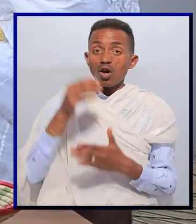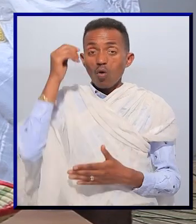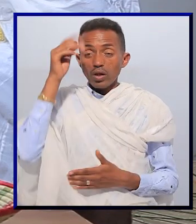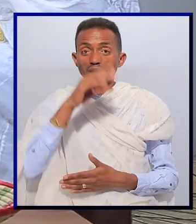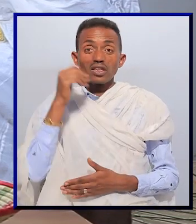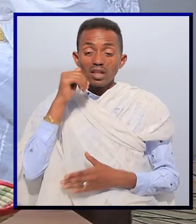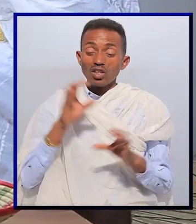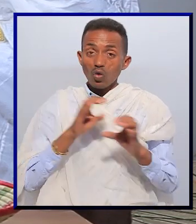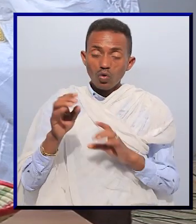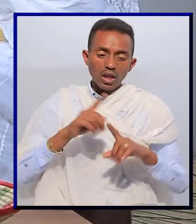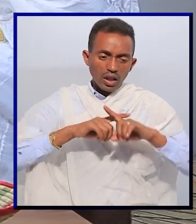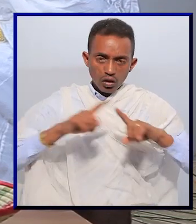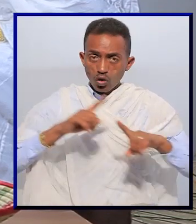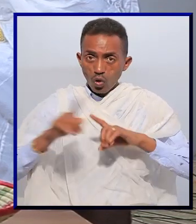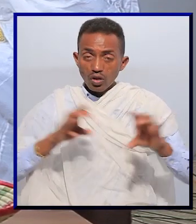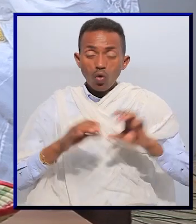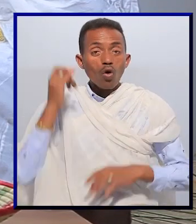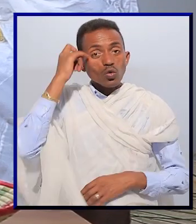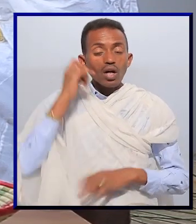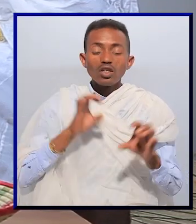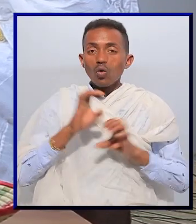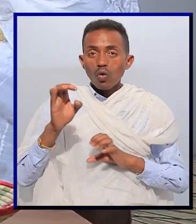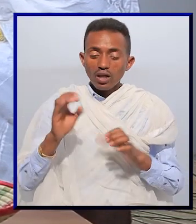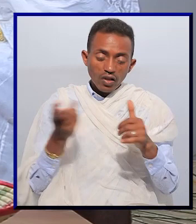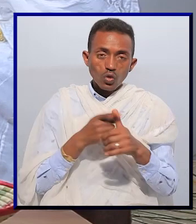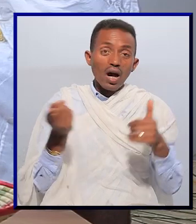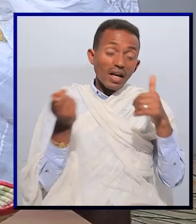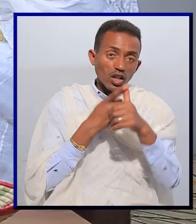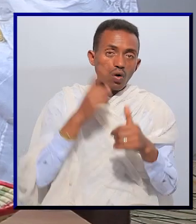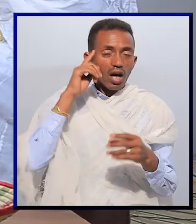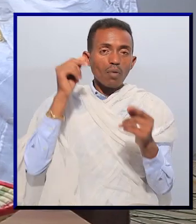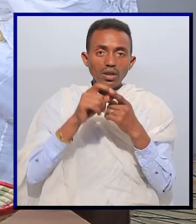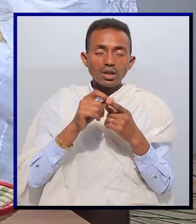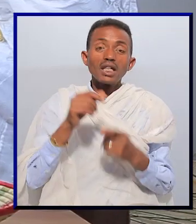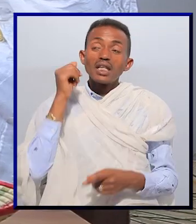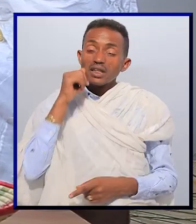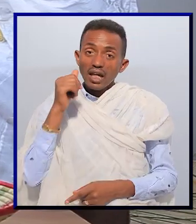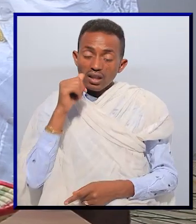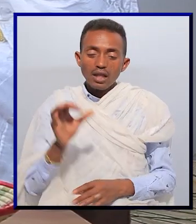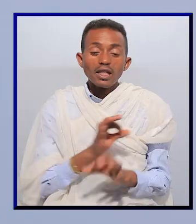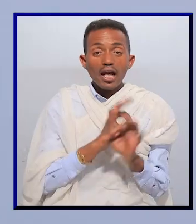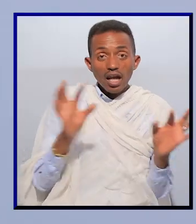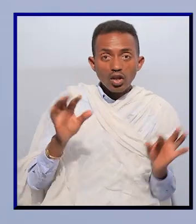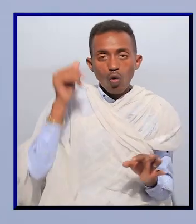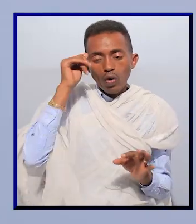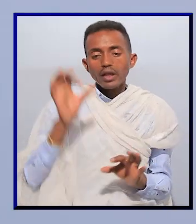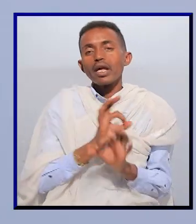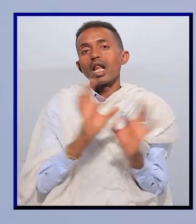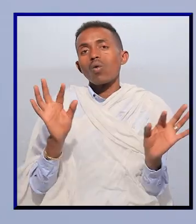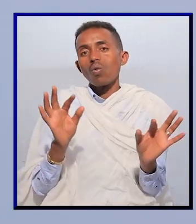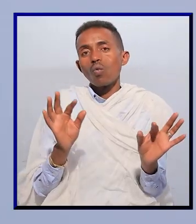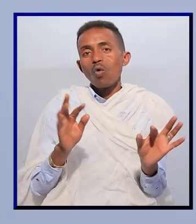አድርጎ የፈጠረበት አንዱ ዓላማ ሴት የሌላት ወንድ የሌለው ነገር ስላለ ማለት ነው። ስለዚህ ይሄ